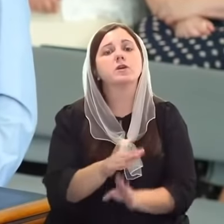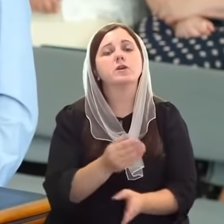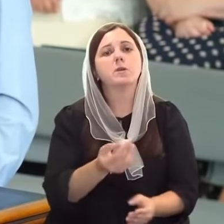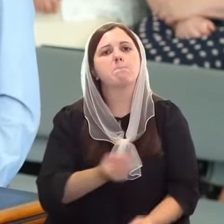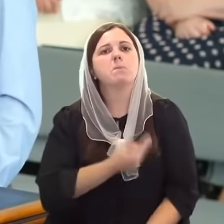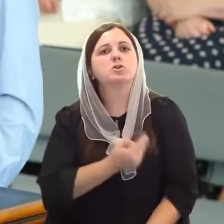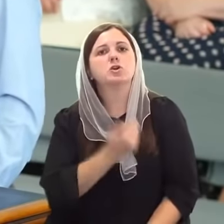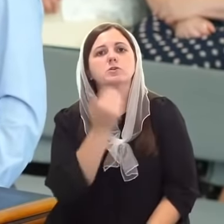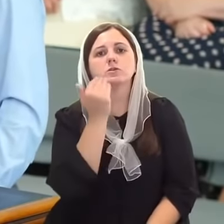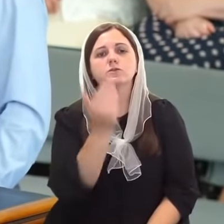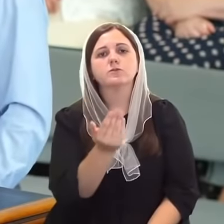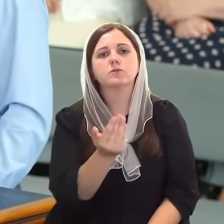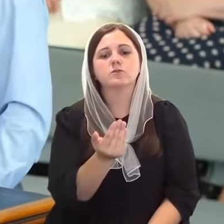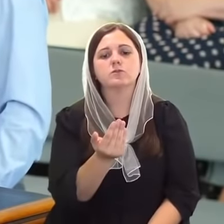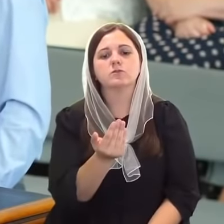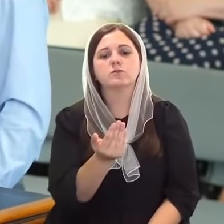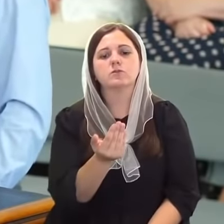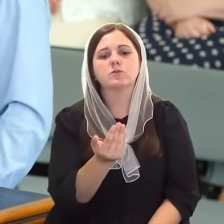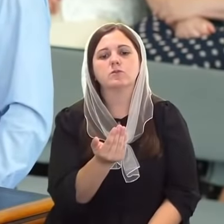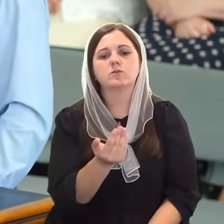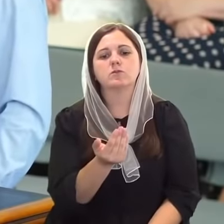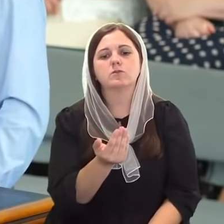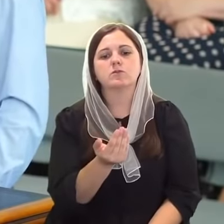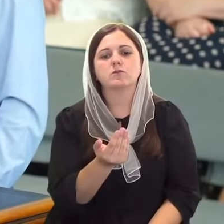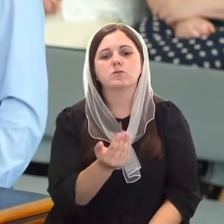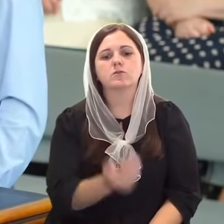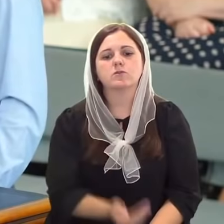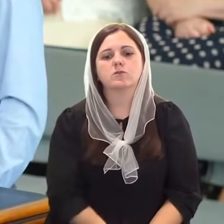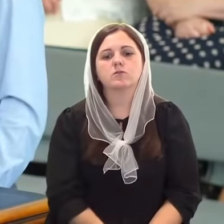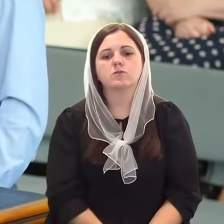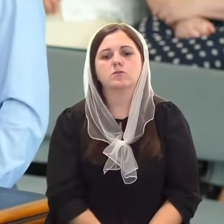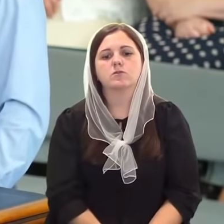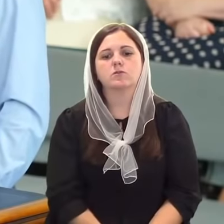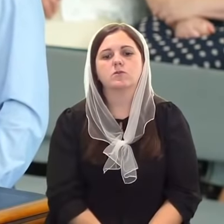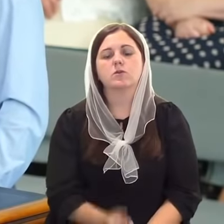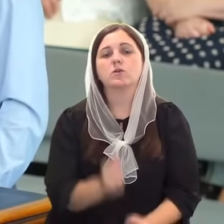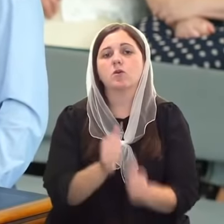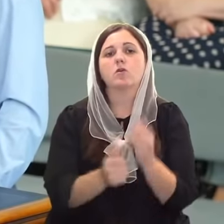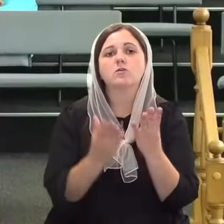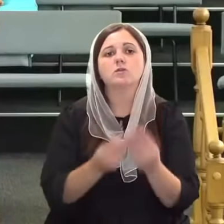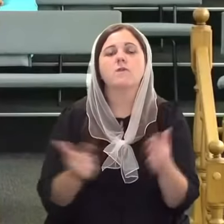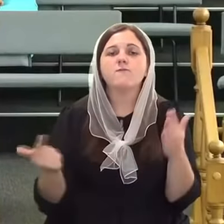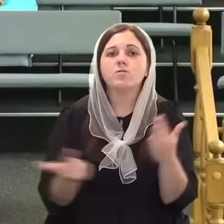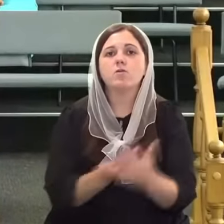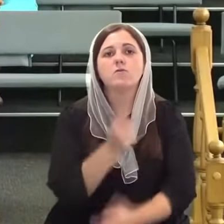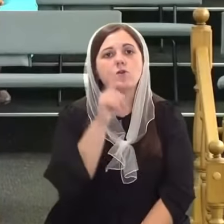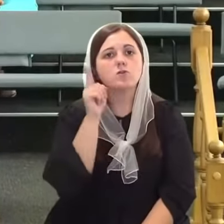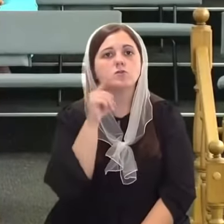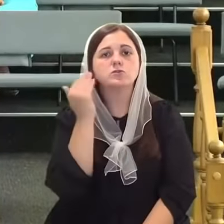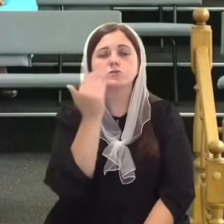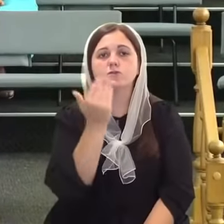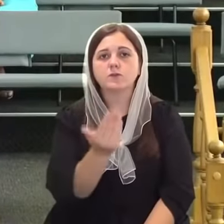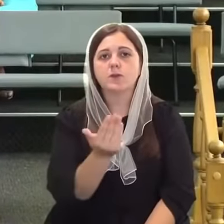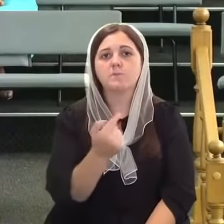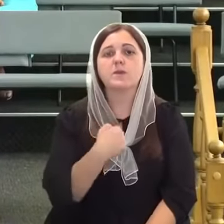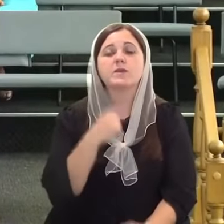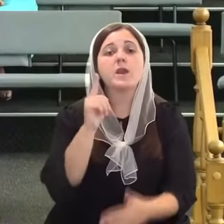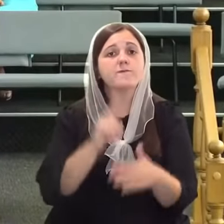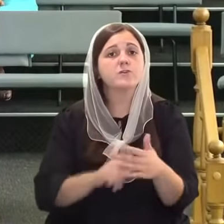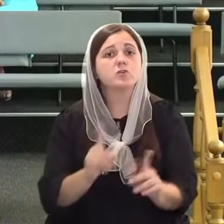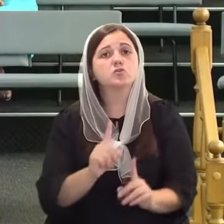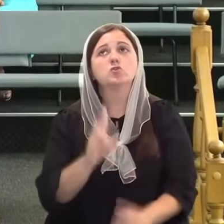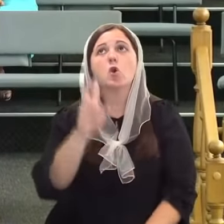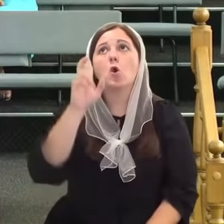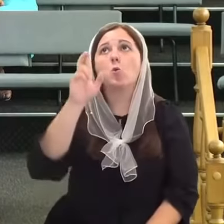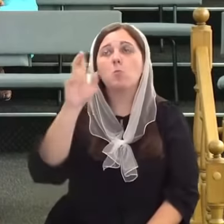и, подобно орлу, обновляется юность твоя. Слава Богу! Я верю, что Бог хранил нас